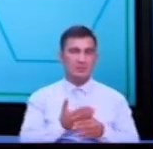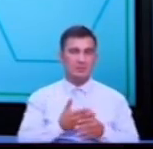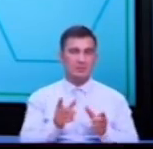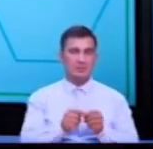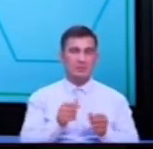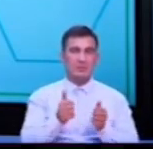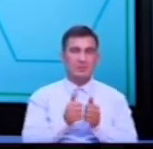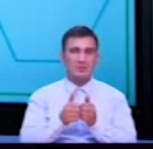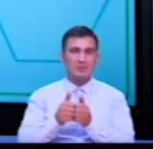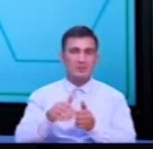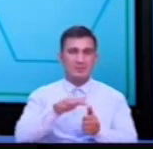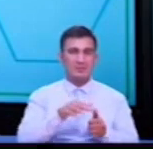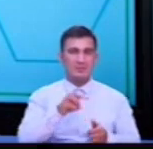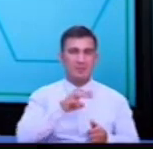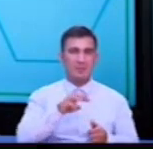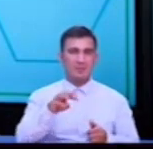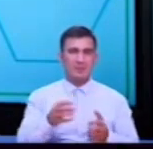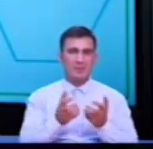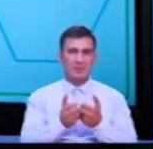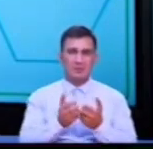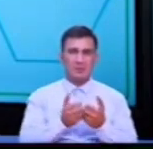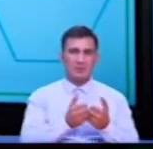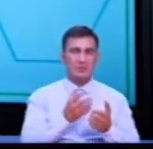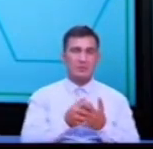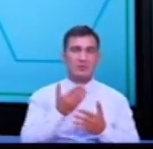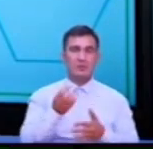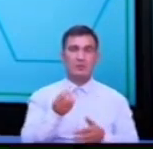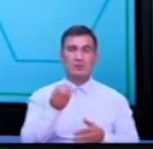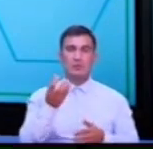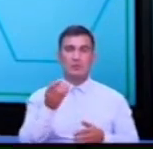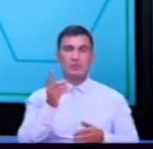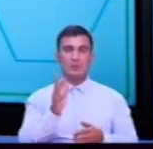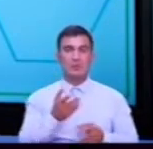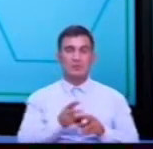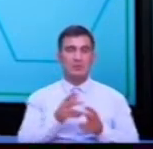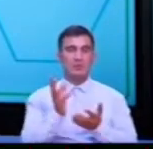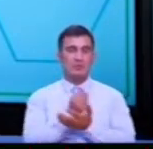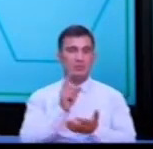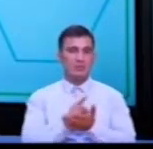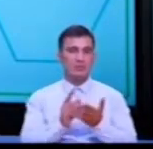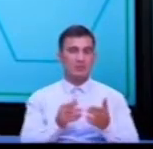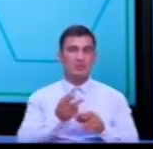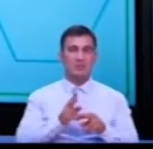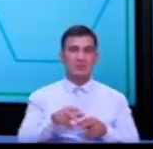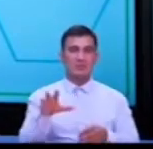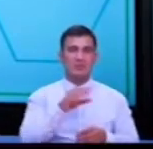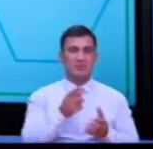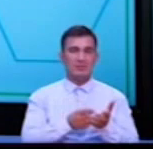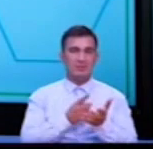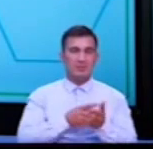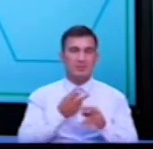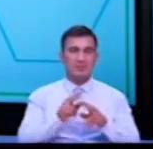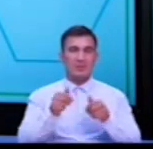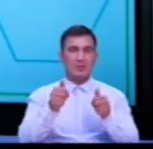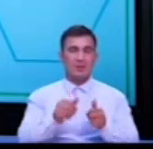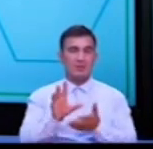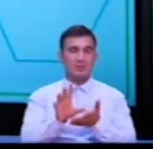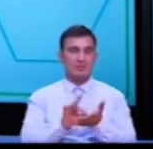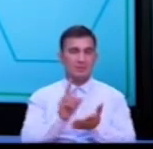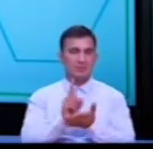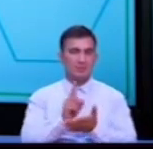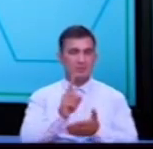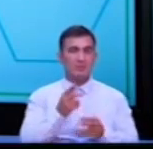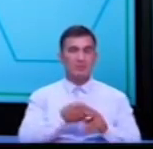tomonlarini millimetrda o'lchang va perimetrini toping. Demak, siz avval daftaringizga bu shakllarni chizib